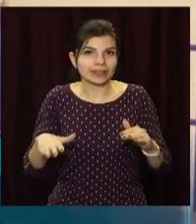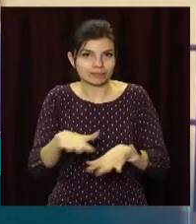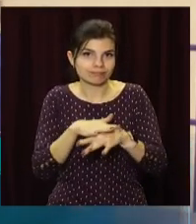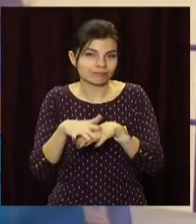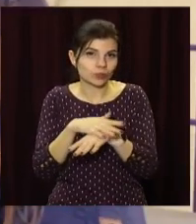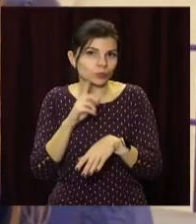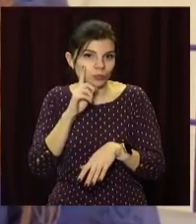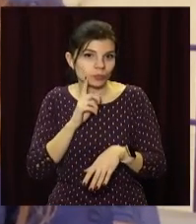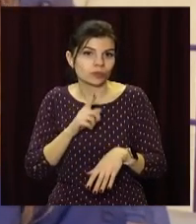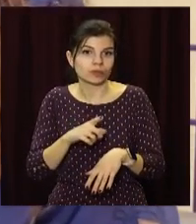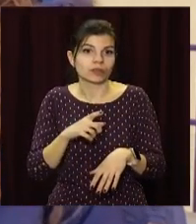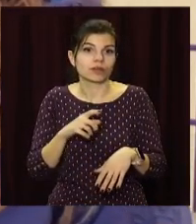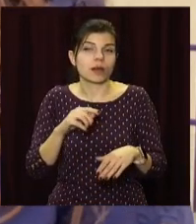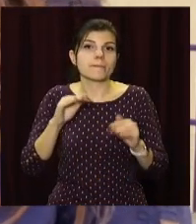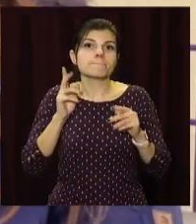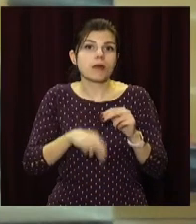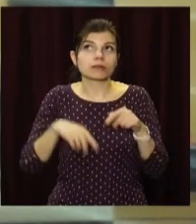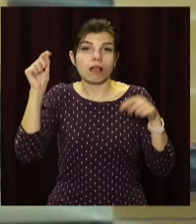як-то там капати перестало.